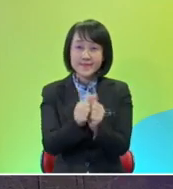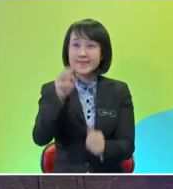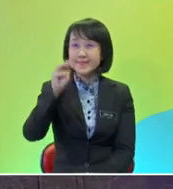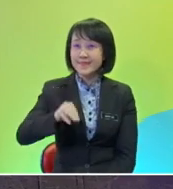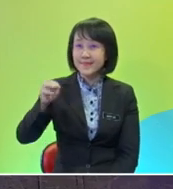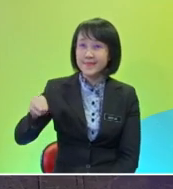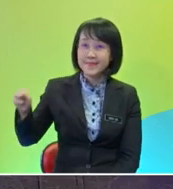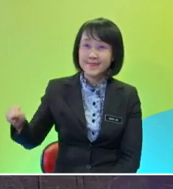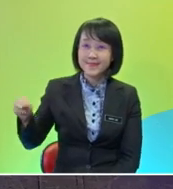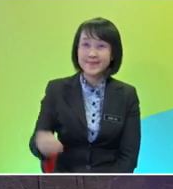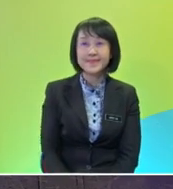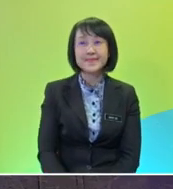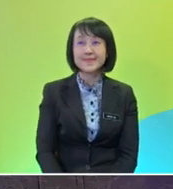semua.